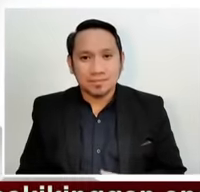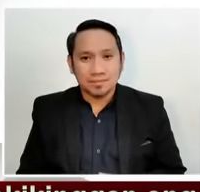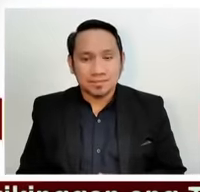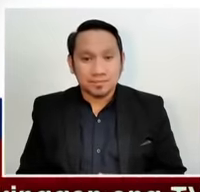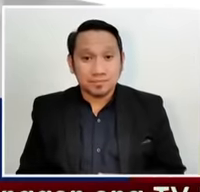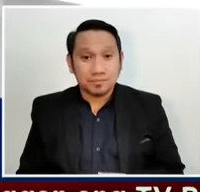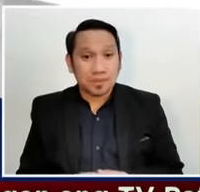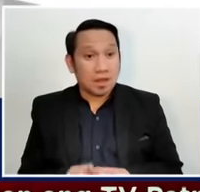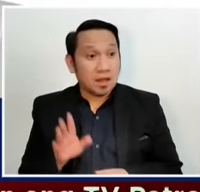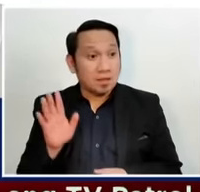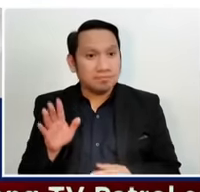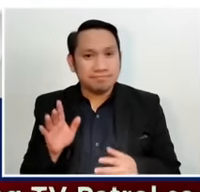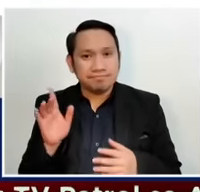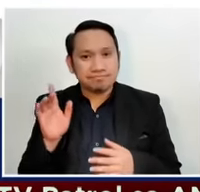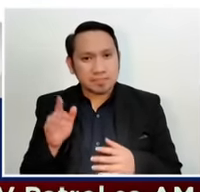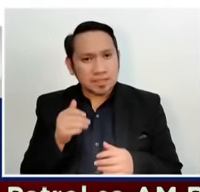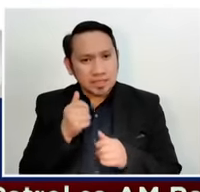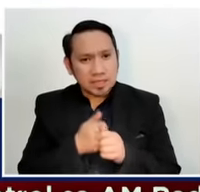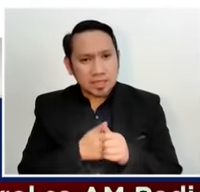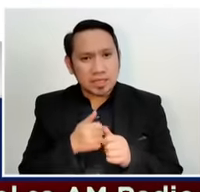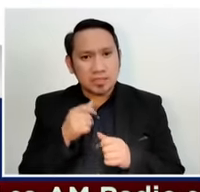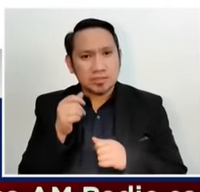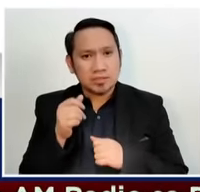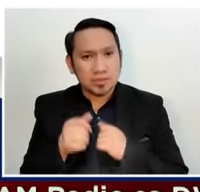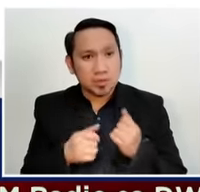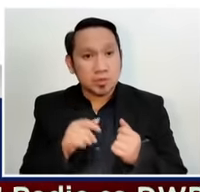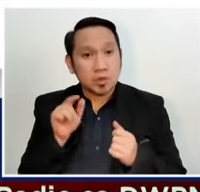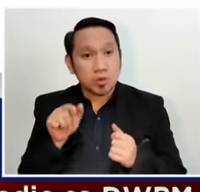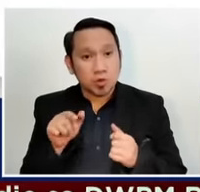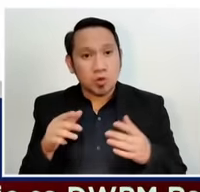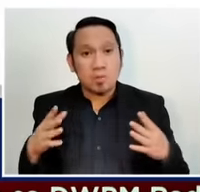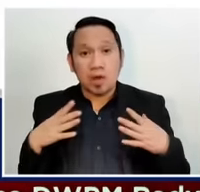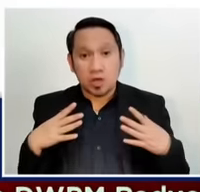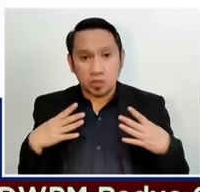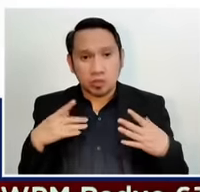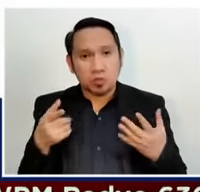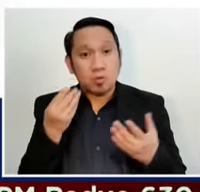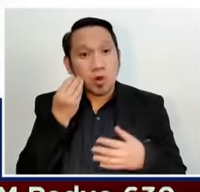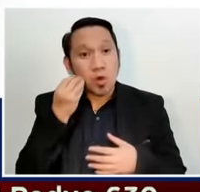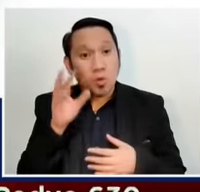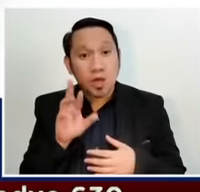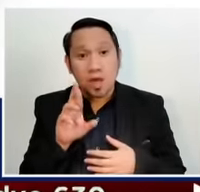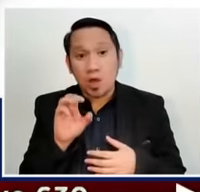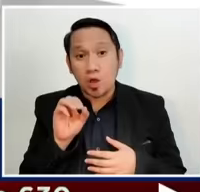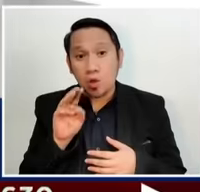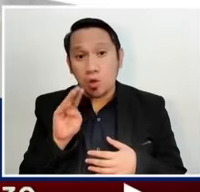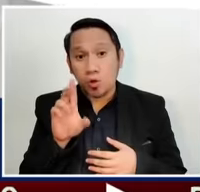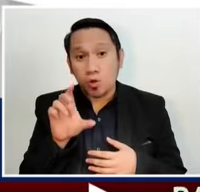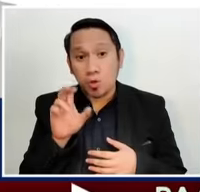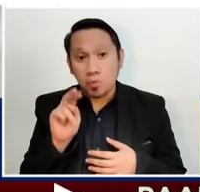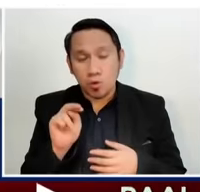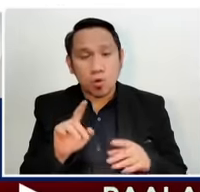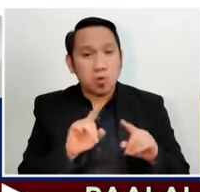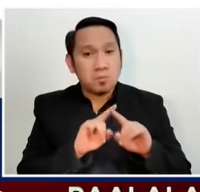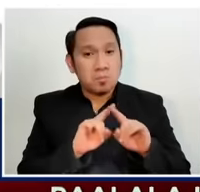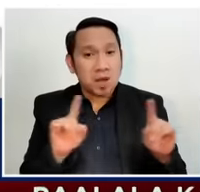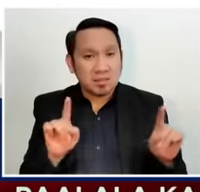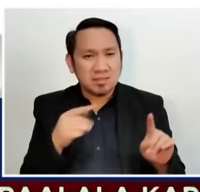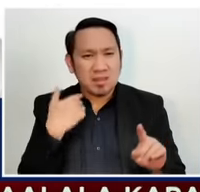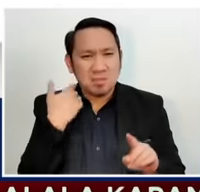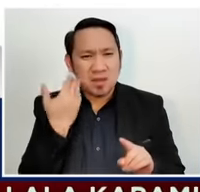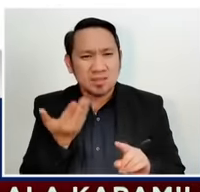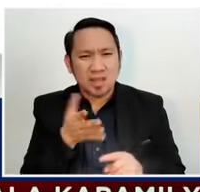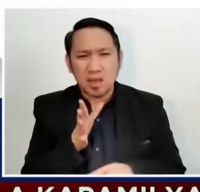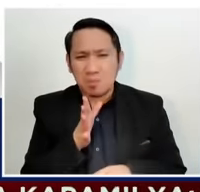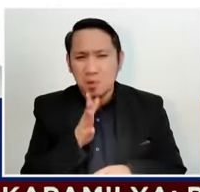Kada Semana Santa, bakasyon ang dahilan ng pag-uwi ni Jenny sa Romblon. Pero ngayon, namatay din ang kanyang ina, kaya